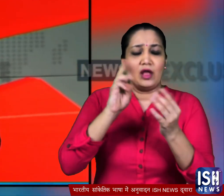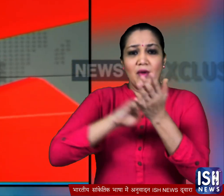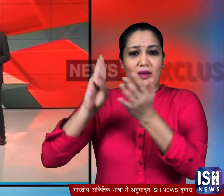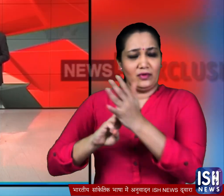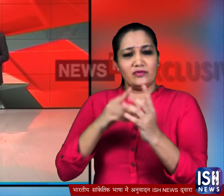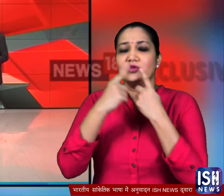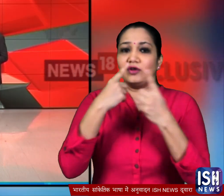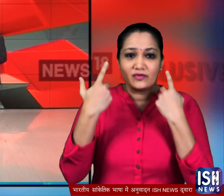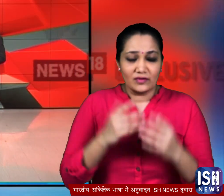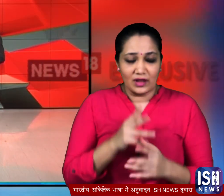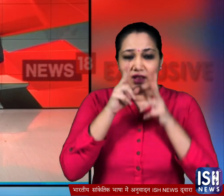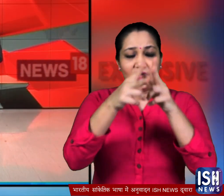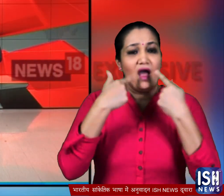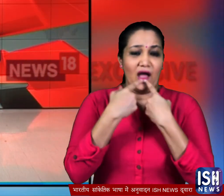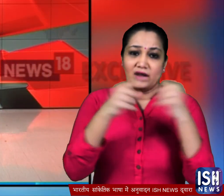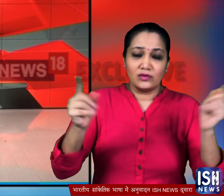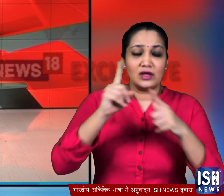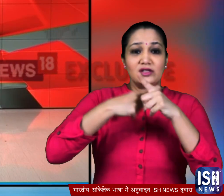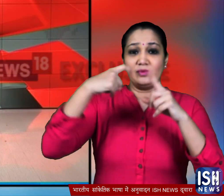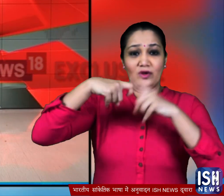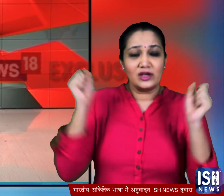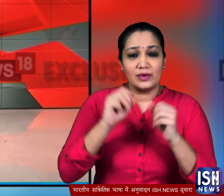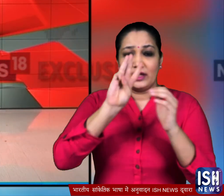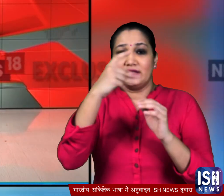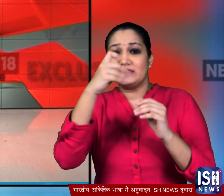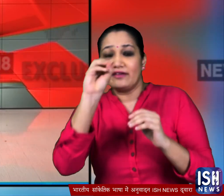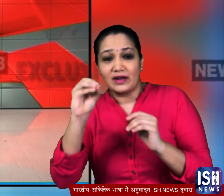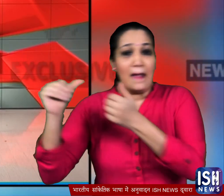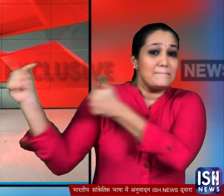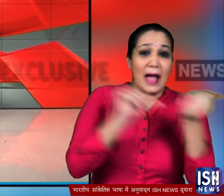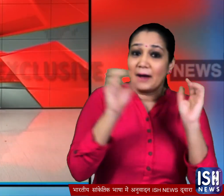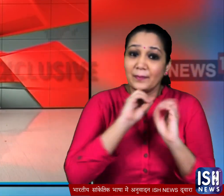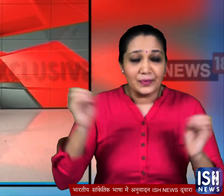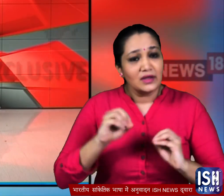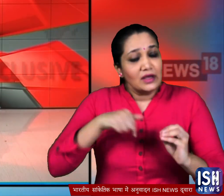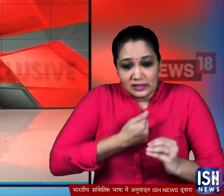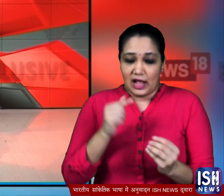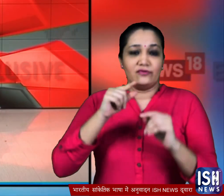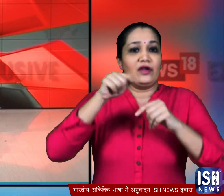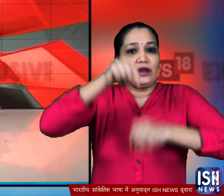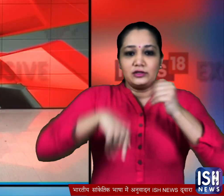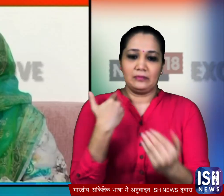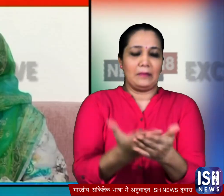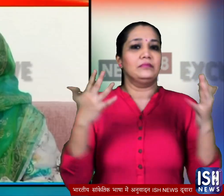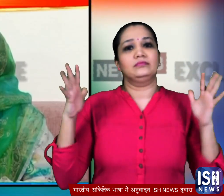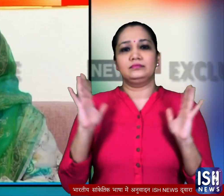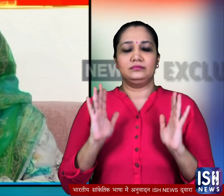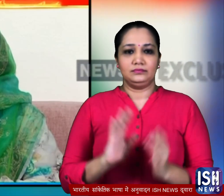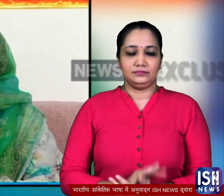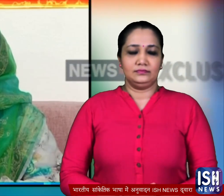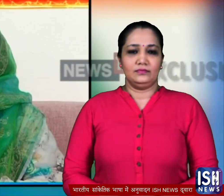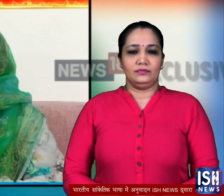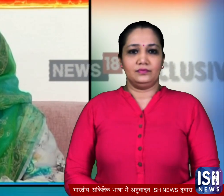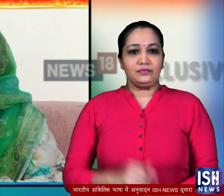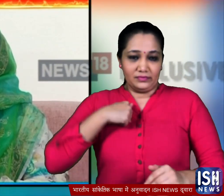मुफ्ती ने ऐलान किया कि जब तक जम्मू कश्मीर में आर्टिकल 370 की वापसी नहीं होती तब तक वो खुद चुनाव नहीं लड़ेंगे।